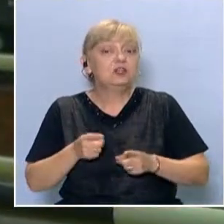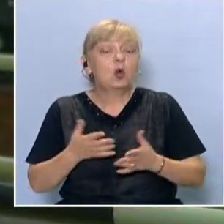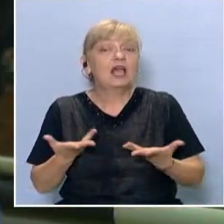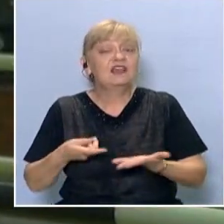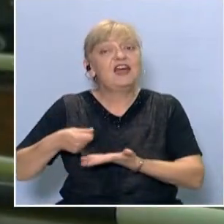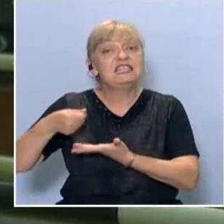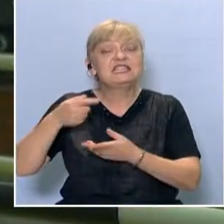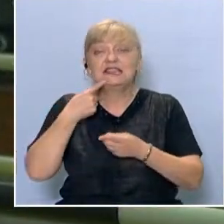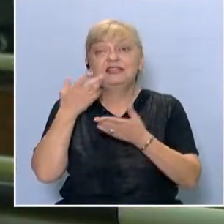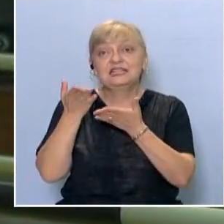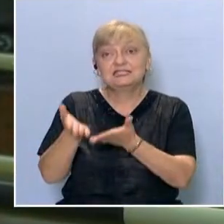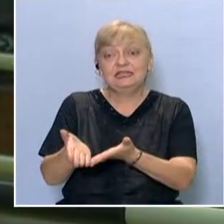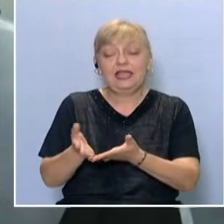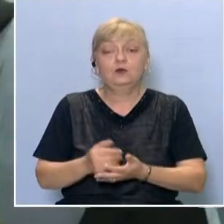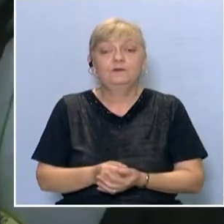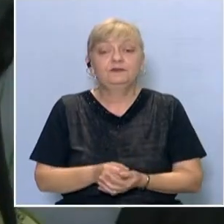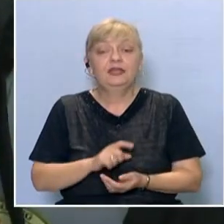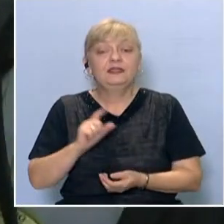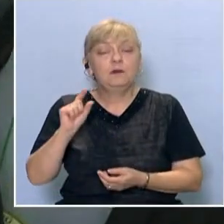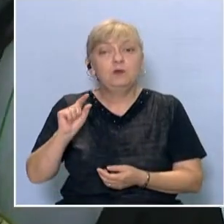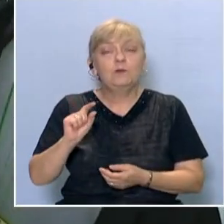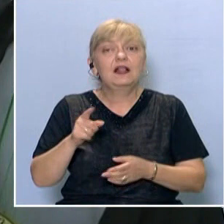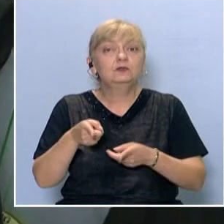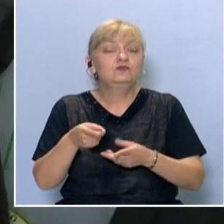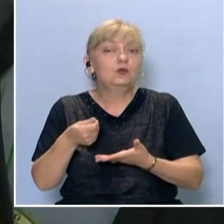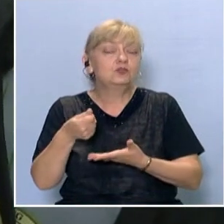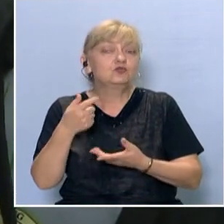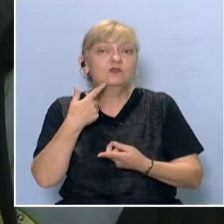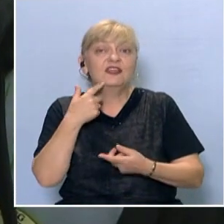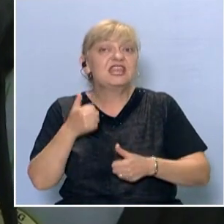него? Не по-малко от това, което строи на състезателя. Това е